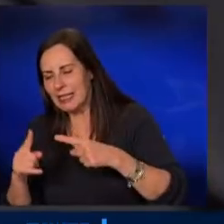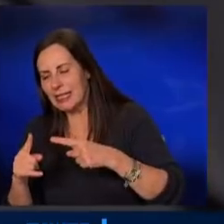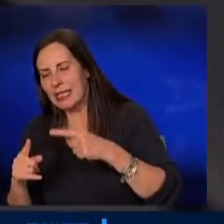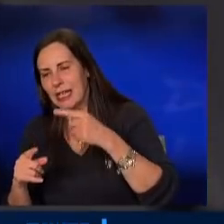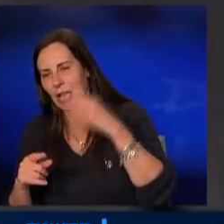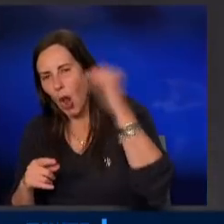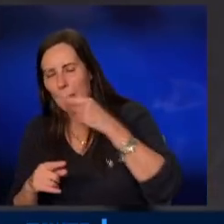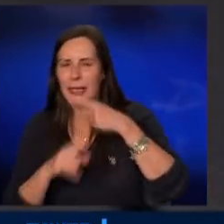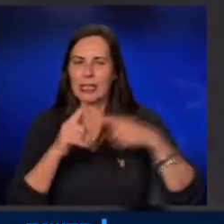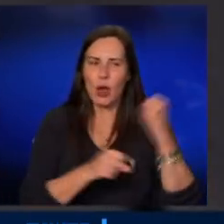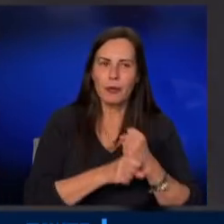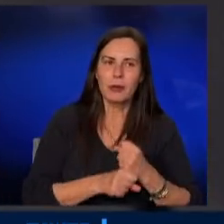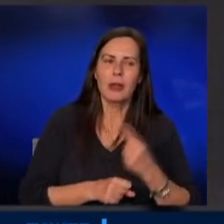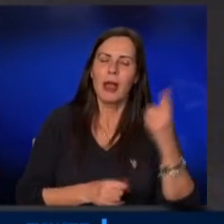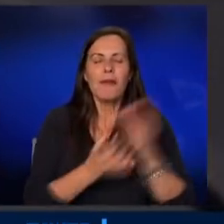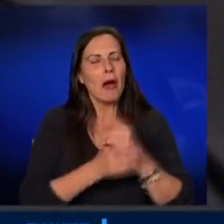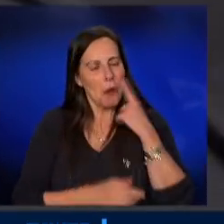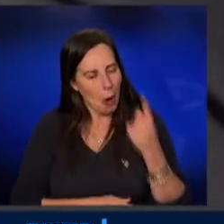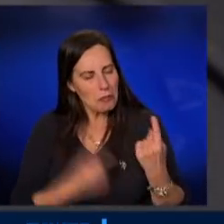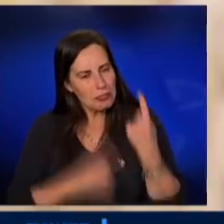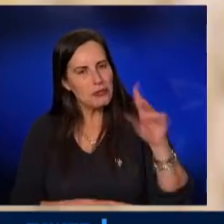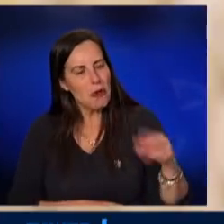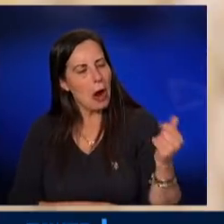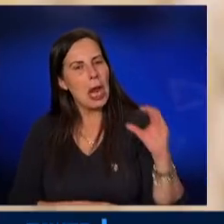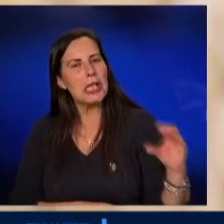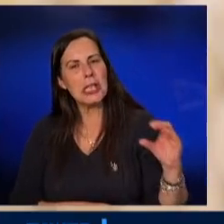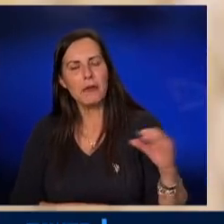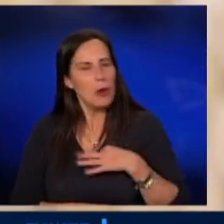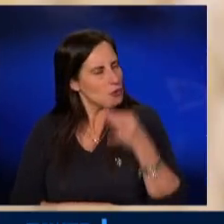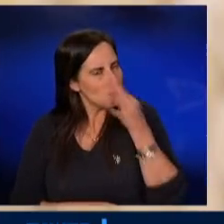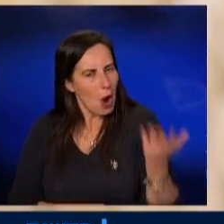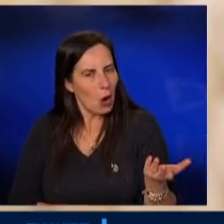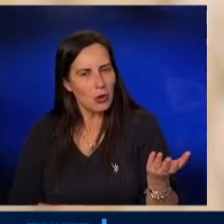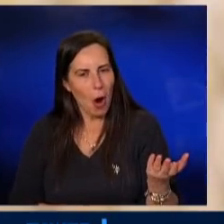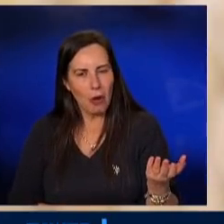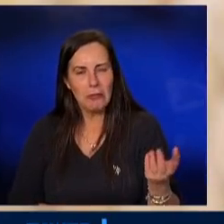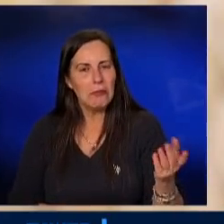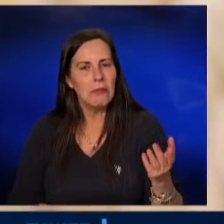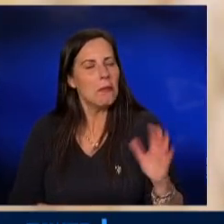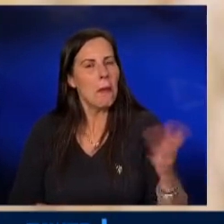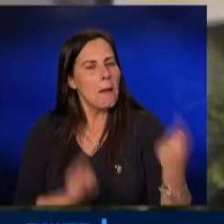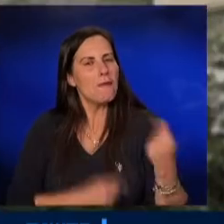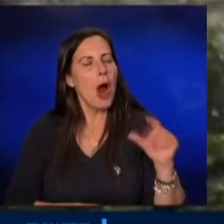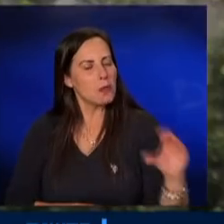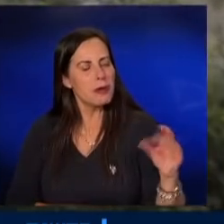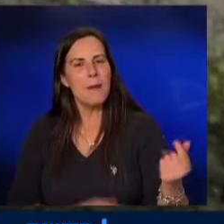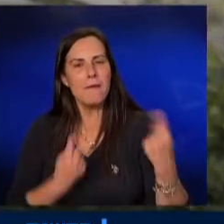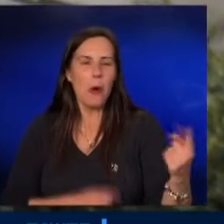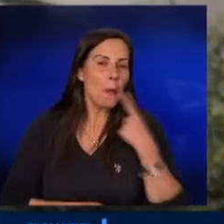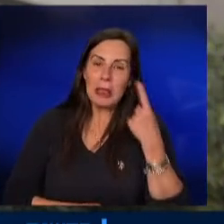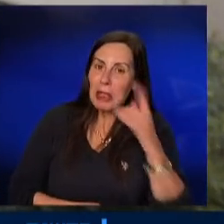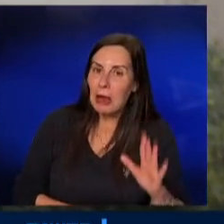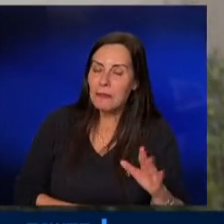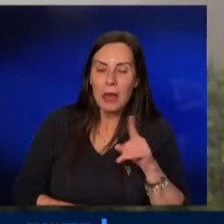יום, וראיתי את החבר שלי, אני רואה פתאום יש לו הרבה כסף. עכשיו אני שואל אותו, תגיד לי מה, מאיפה הכסף? אמר לי, תשמע,